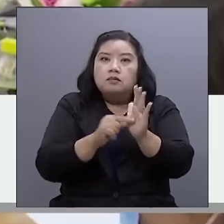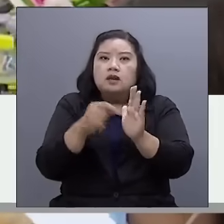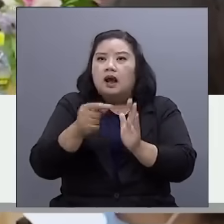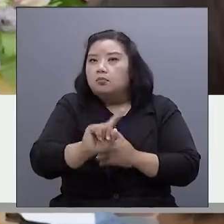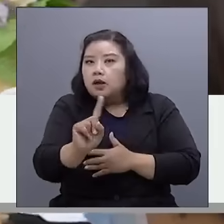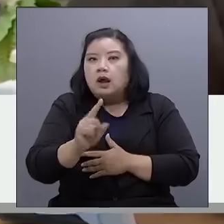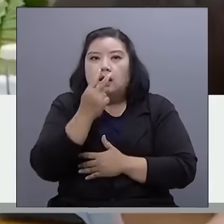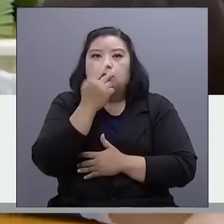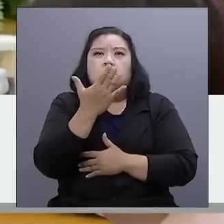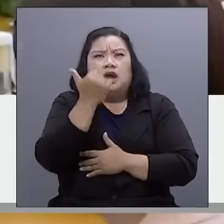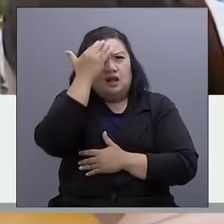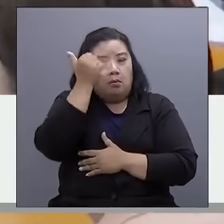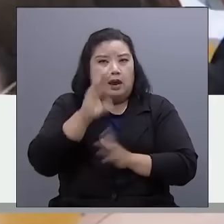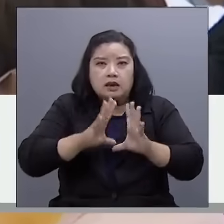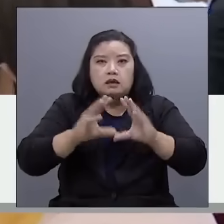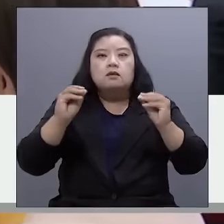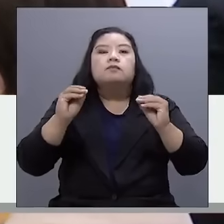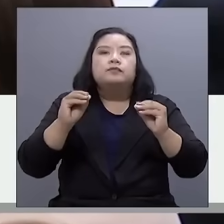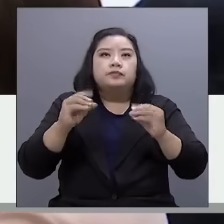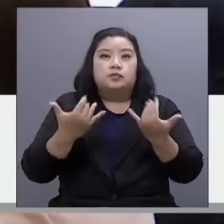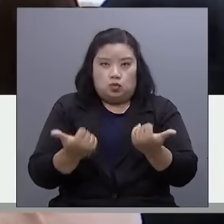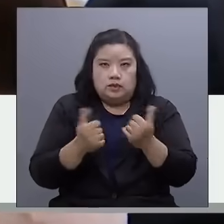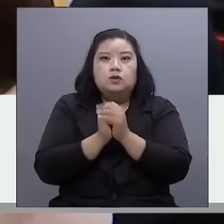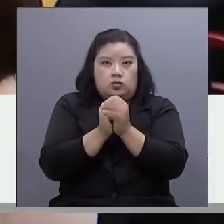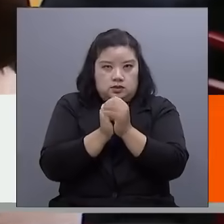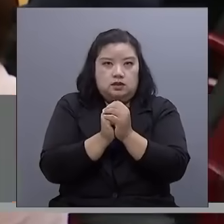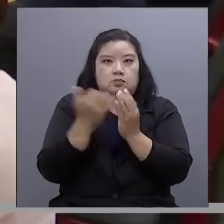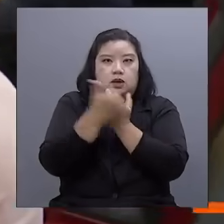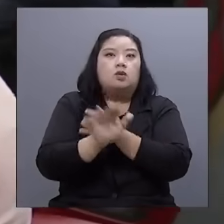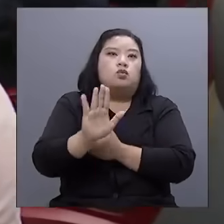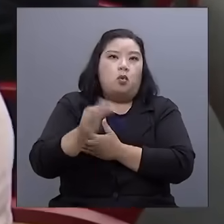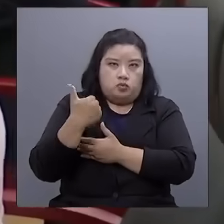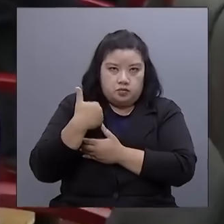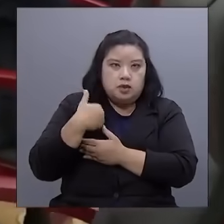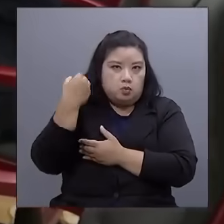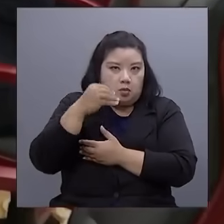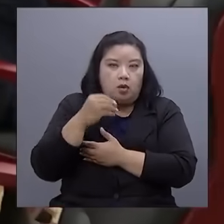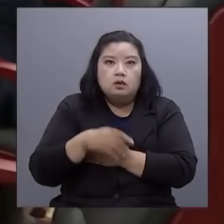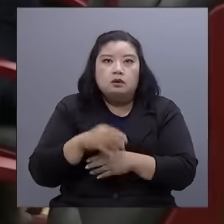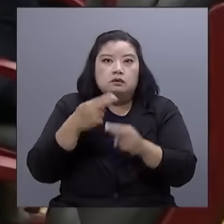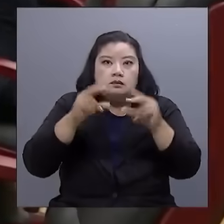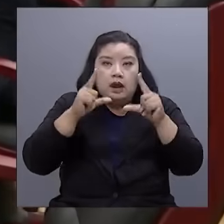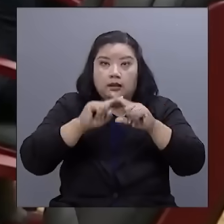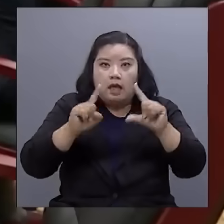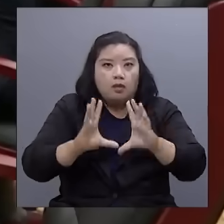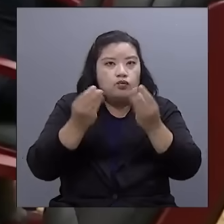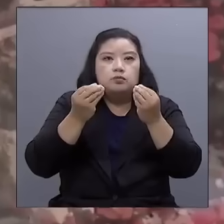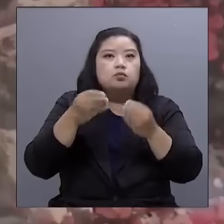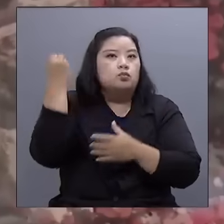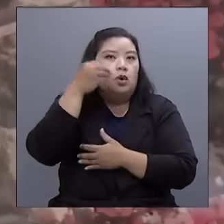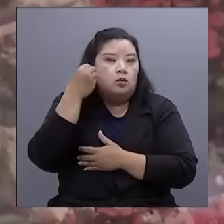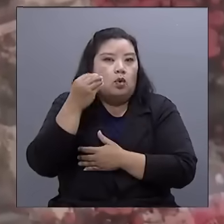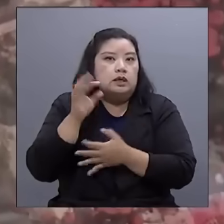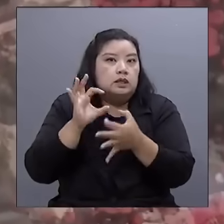เค้าถึงหายตัวไปซึ่งกินเองก็มีประวัติคนดังหายตัวมาให้เห็นเป็นระยะๆนะคะและจำนวนไม่น้อยเกี่ยว